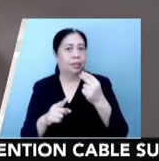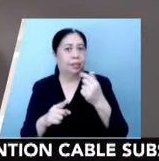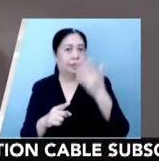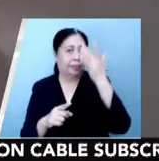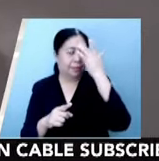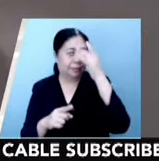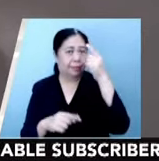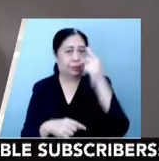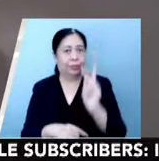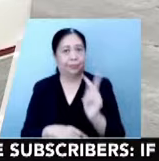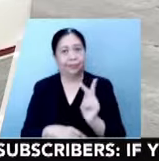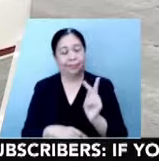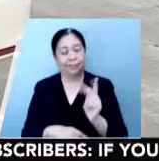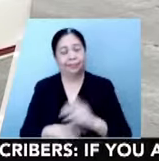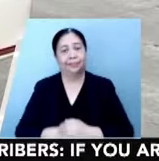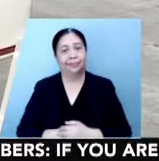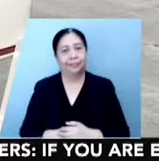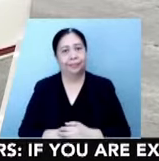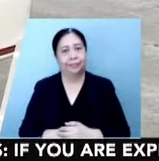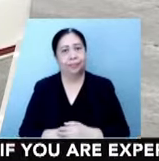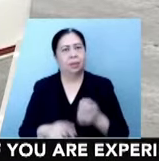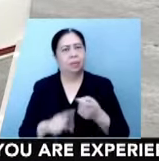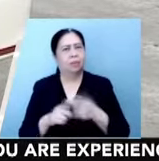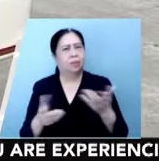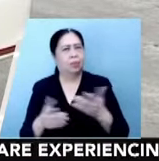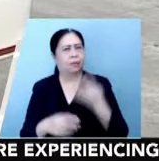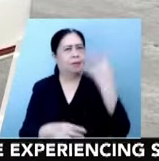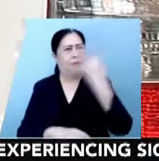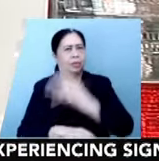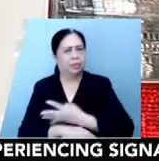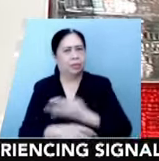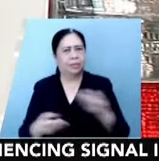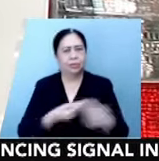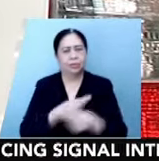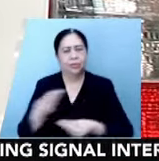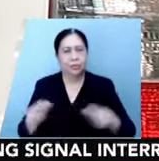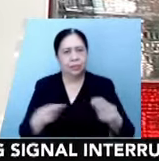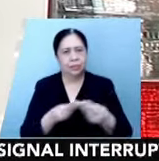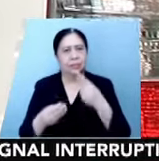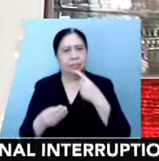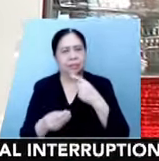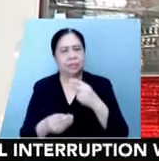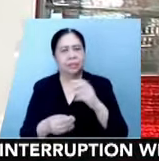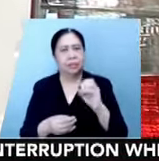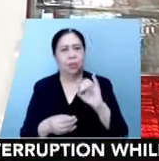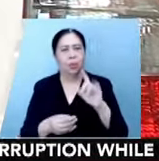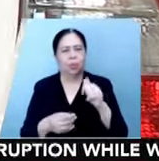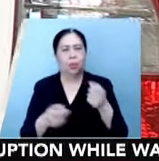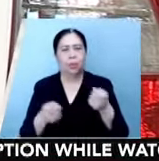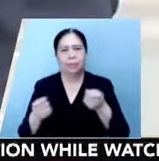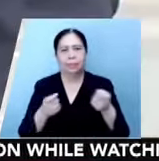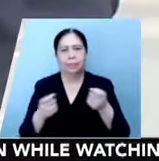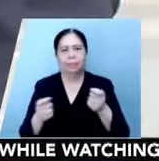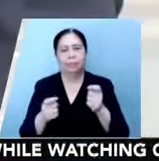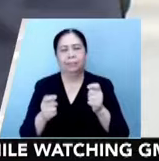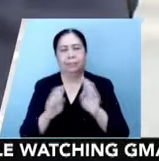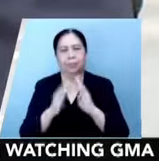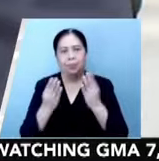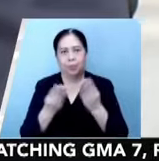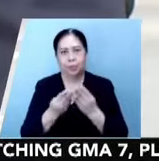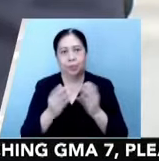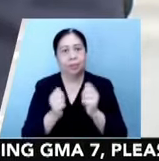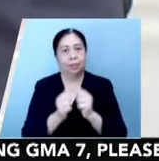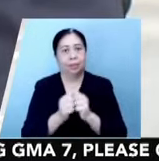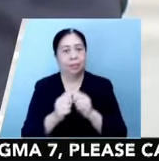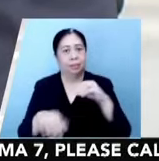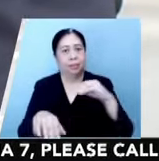sa kerosene. Batay yan sa 4 na trading ayon sa Oil Industry Management Bureau. Kabilang sa mga nakaapekto